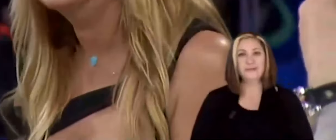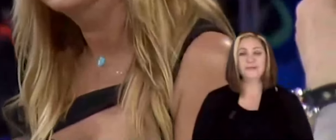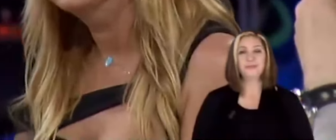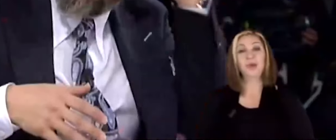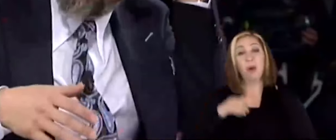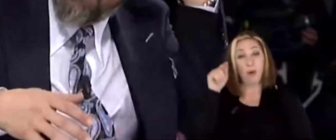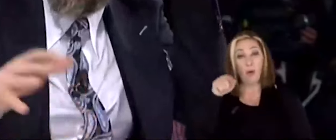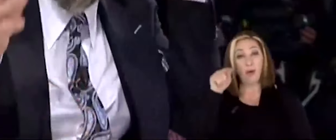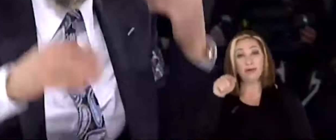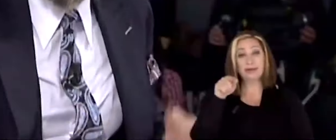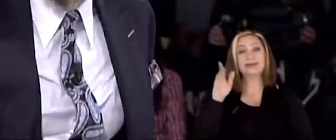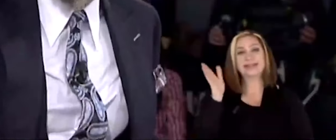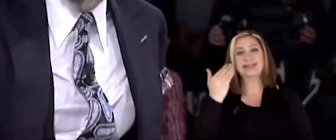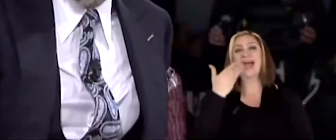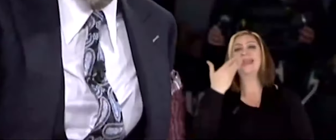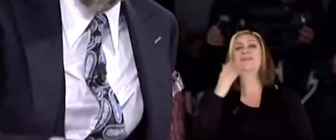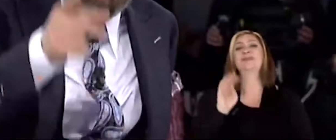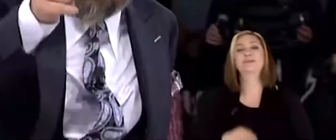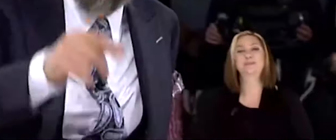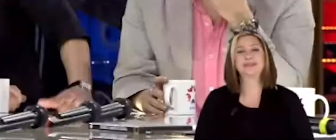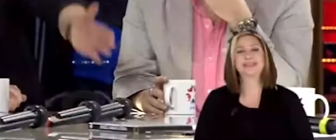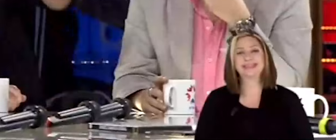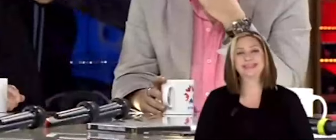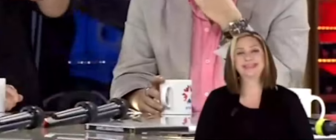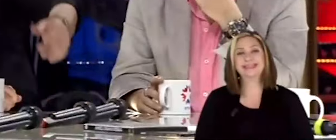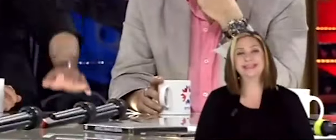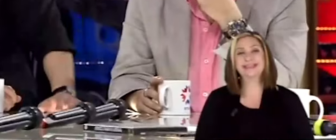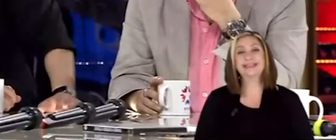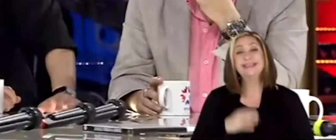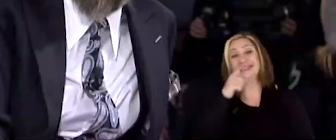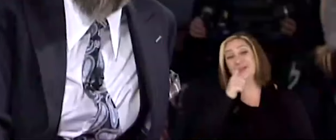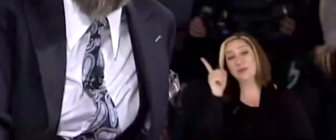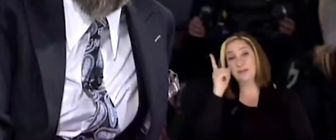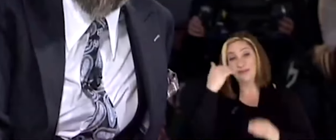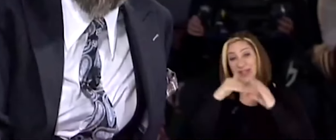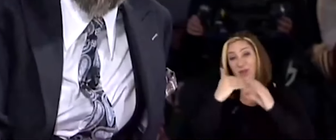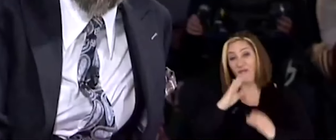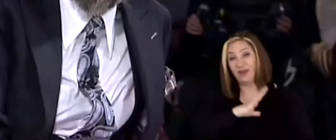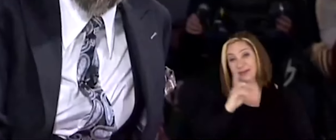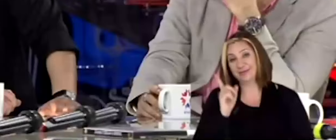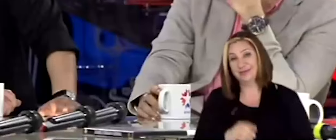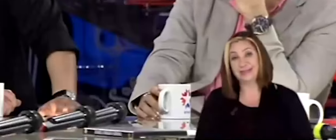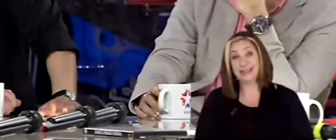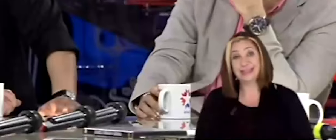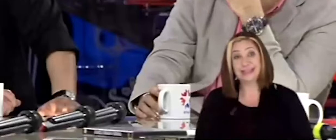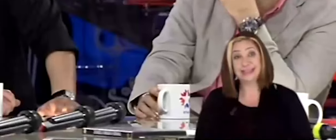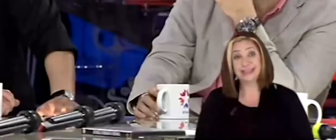ve orada neyse anlatmayayım. Senin çünkü, hadi anlat. Senin orada bir videon var.